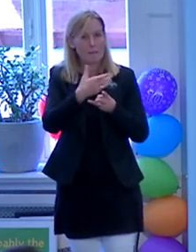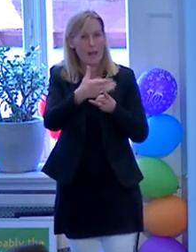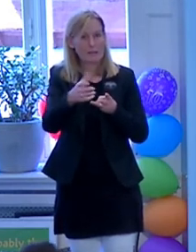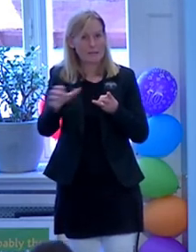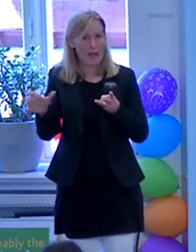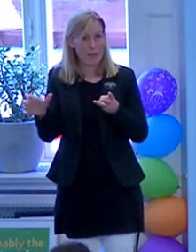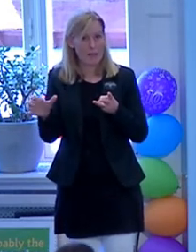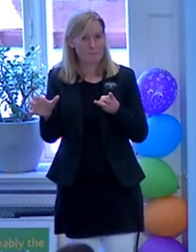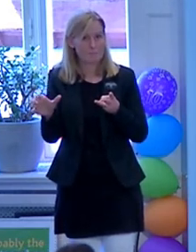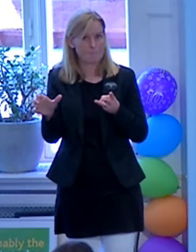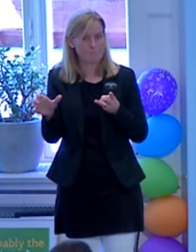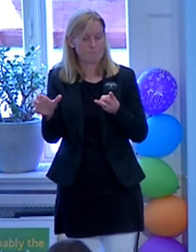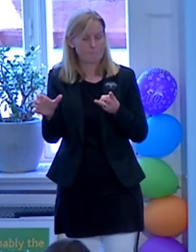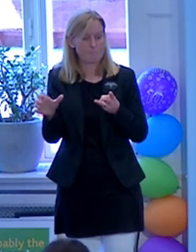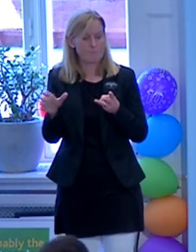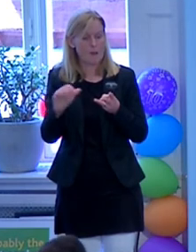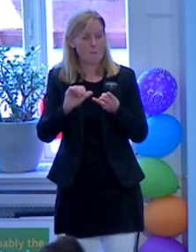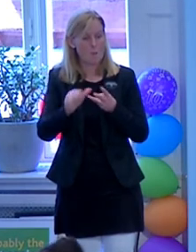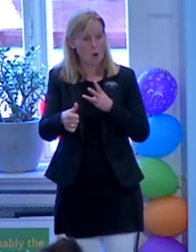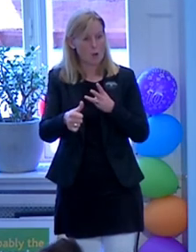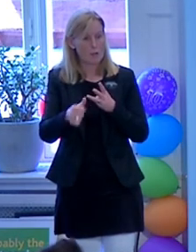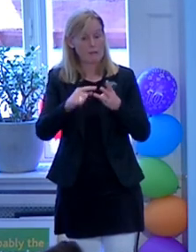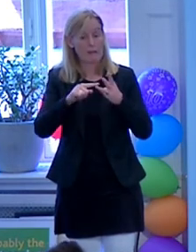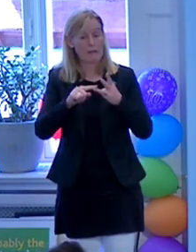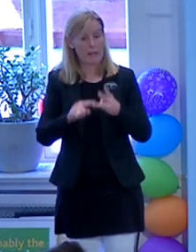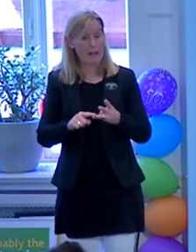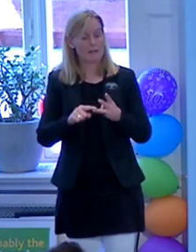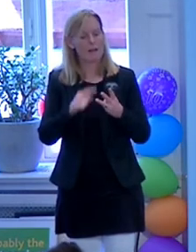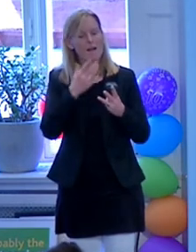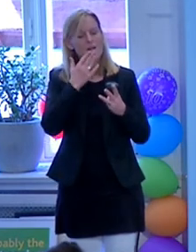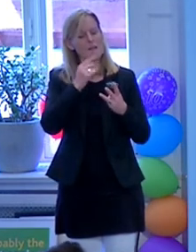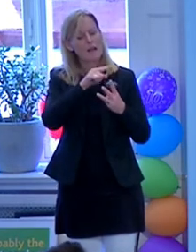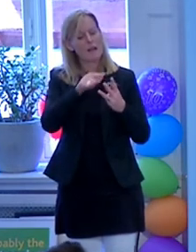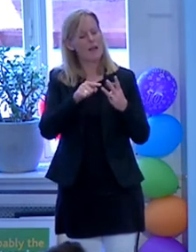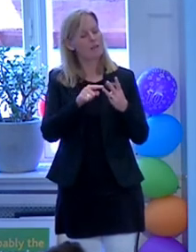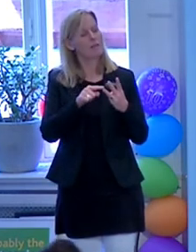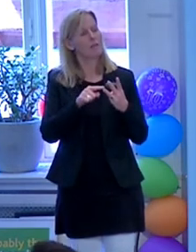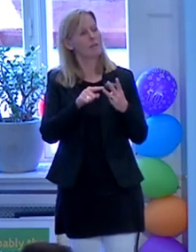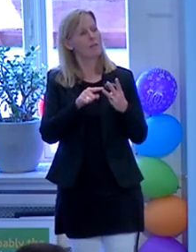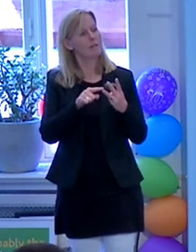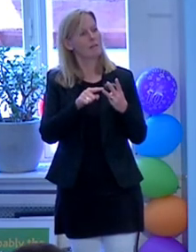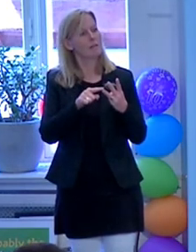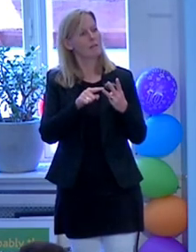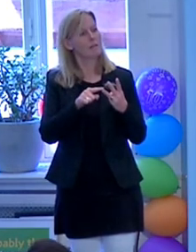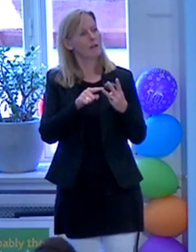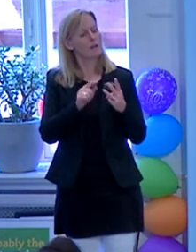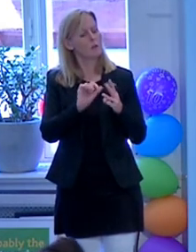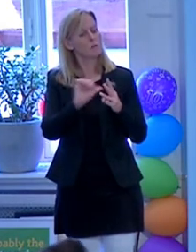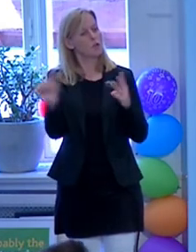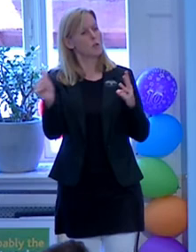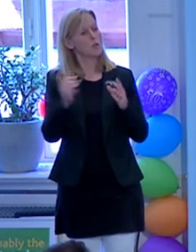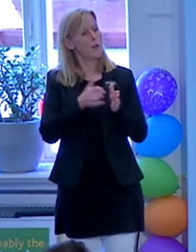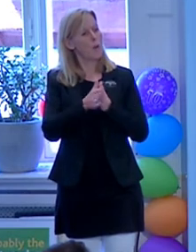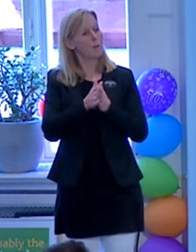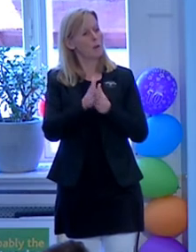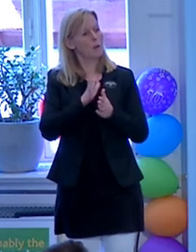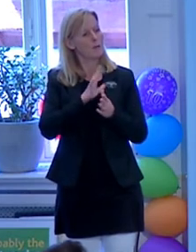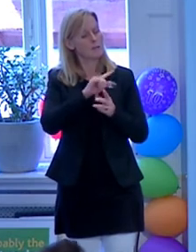externa parter som en tredje. Vad ser ni att de största utmaningarna